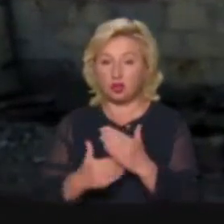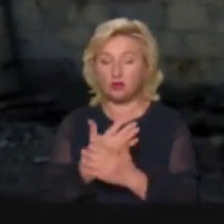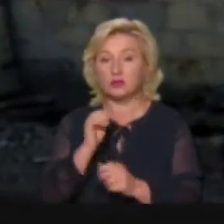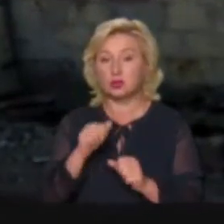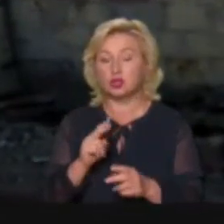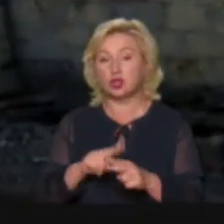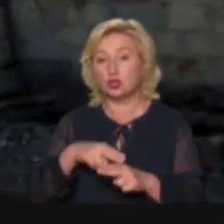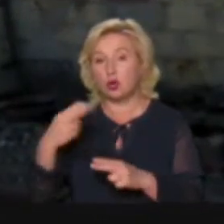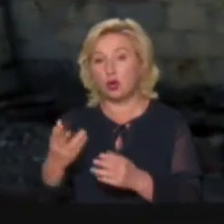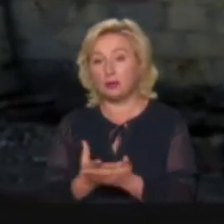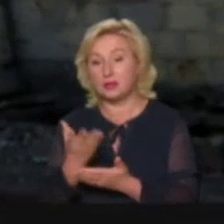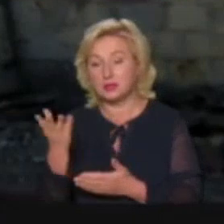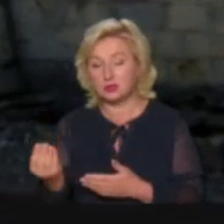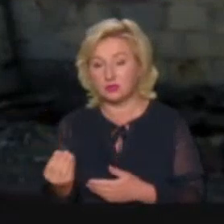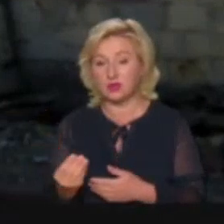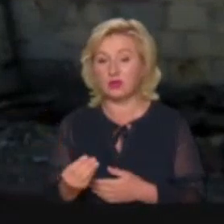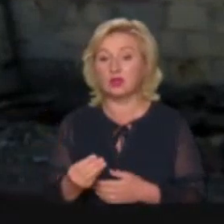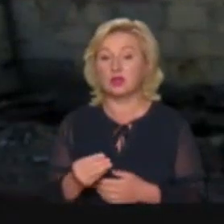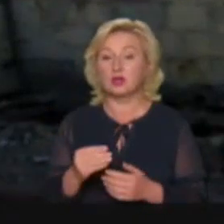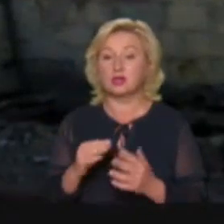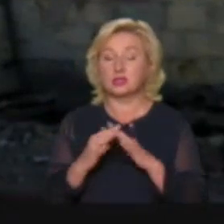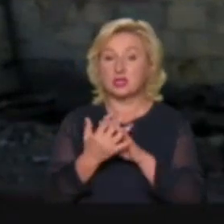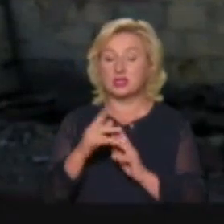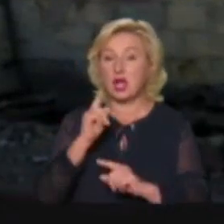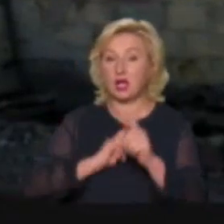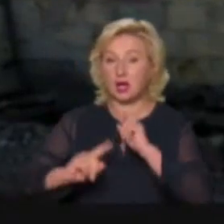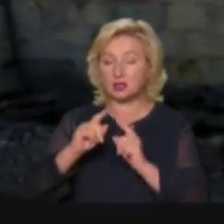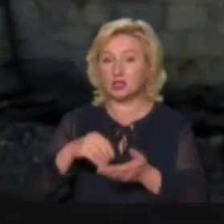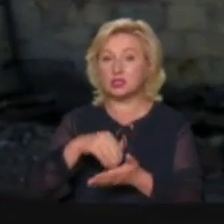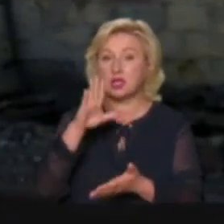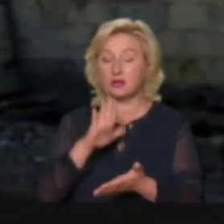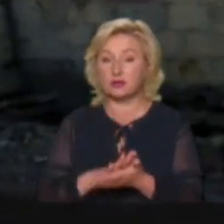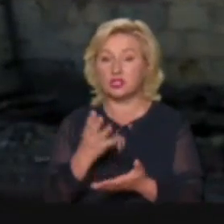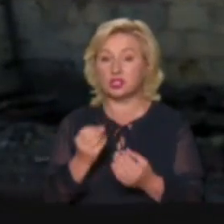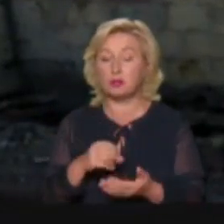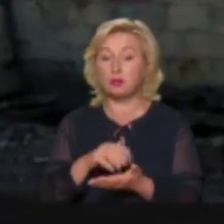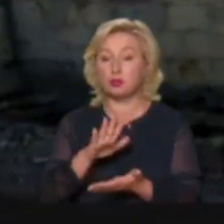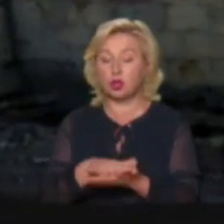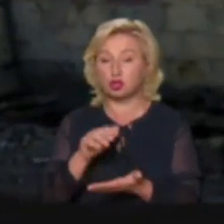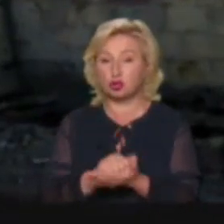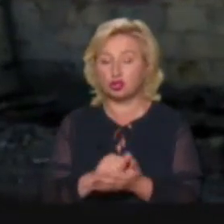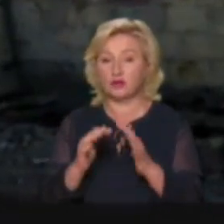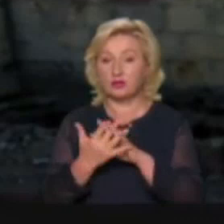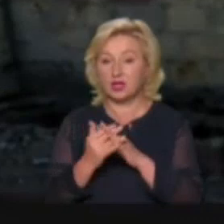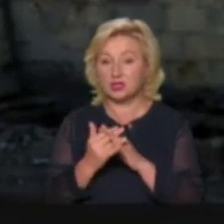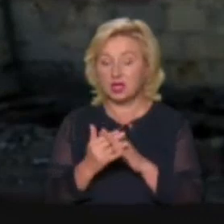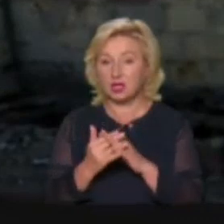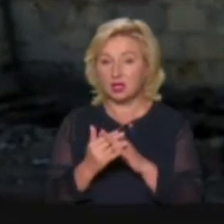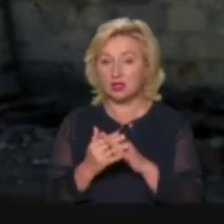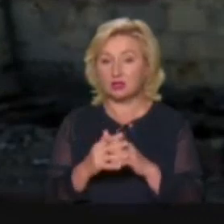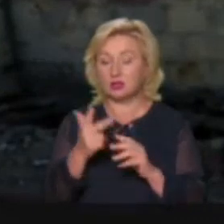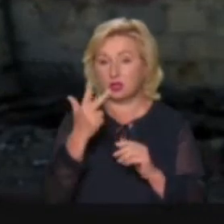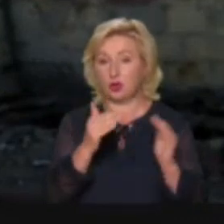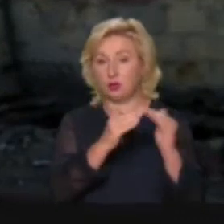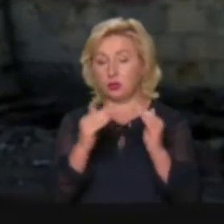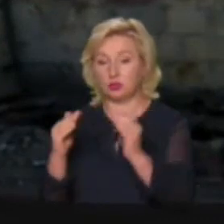компенсувати. Ну, і також сільська рада зафіксувала ще пошкодження у цьому населеному пункті трьох